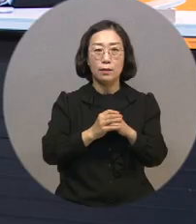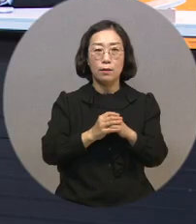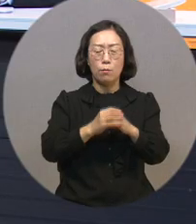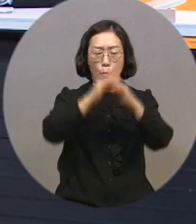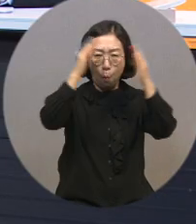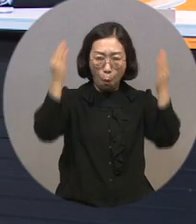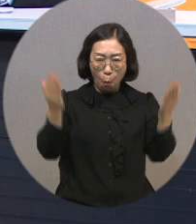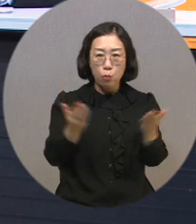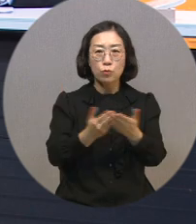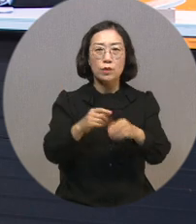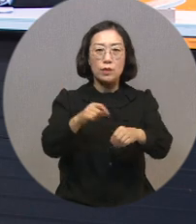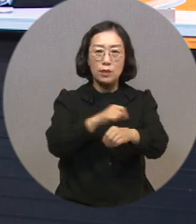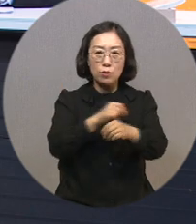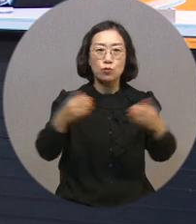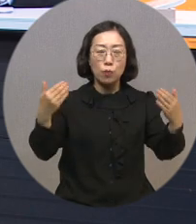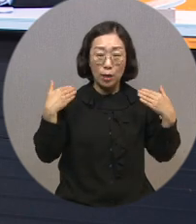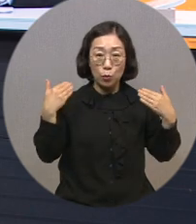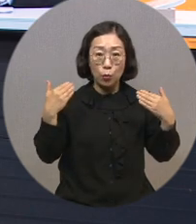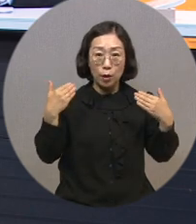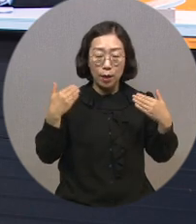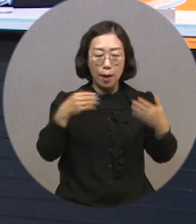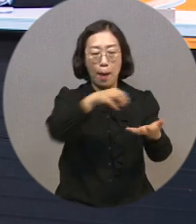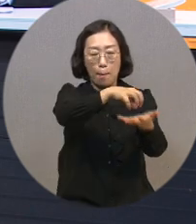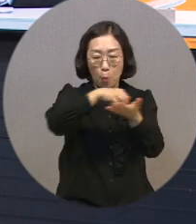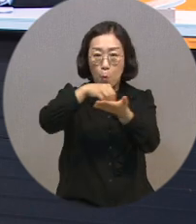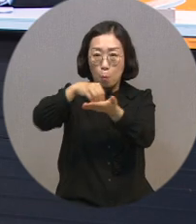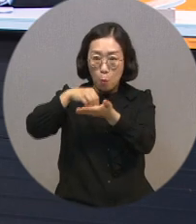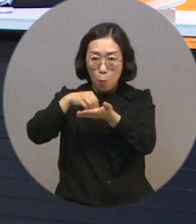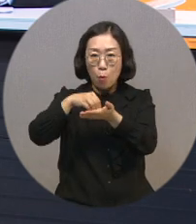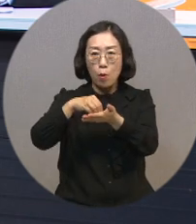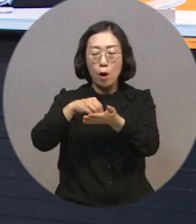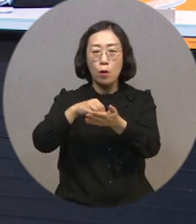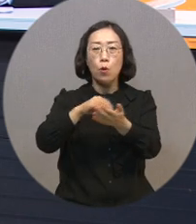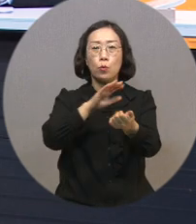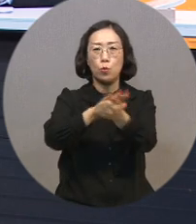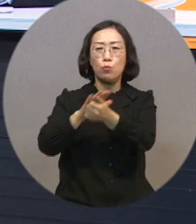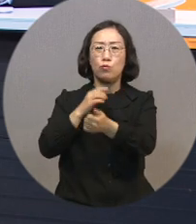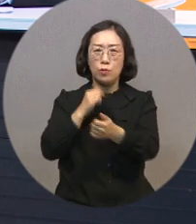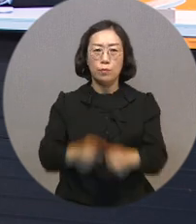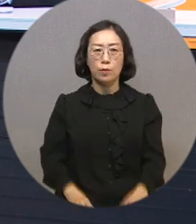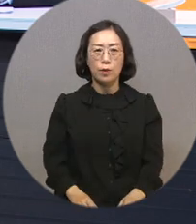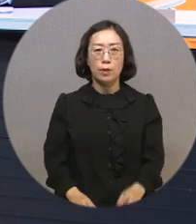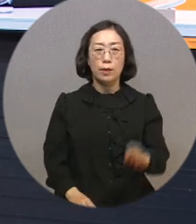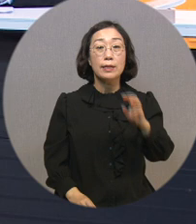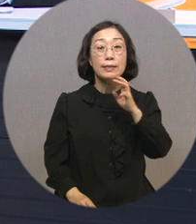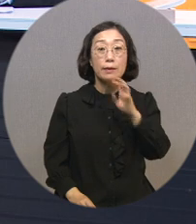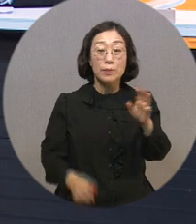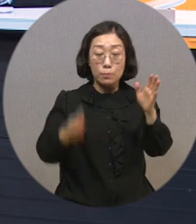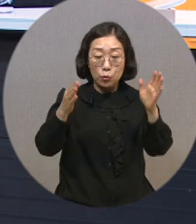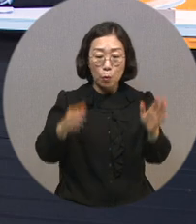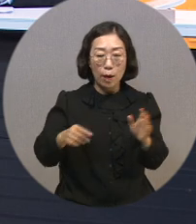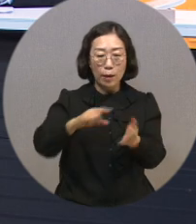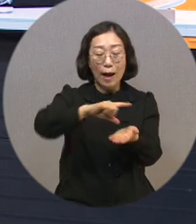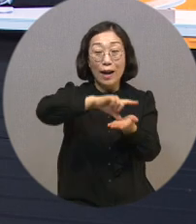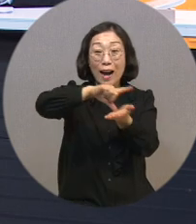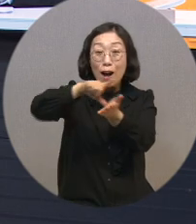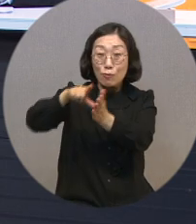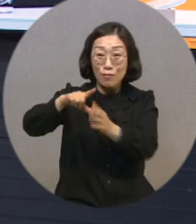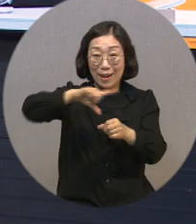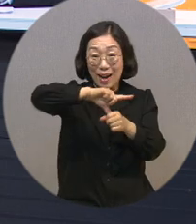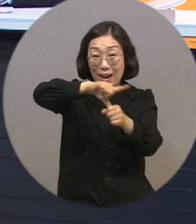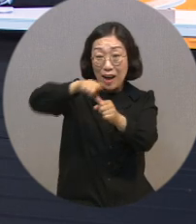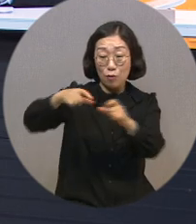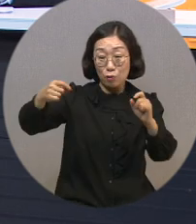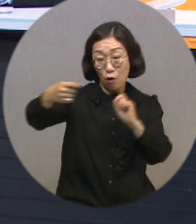수용을 우리 특수학교에 하려고 하고 있다는 말씀드리고 이 학생들이 30분 이내 통학을 할 수 있도록 네.